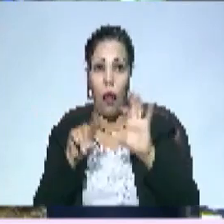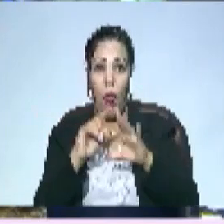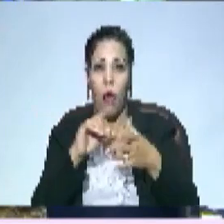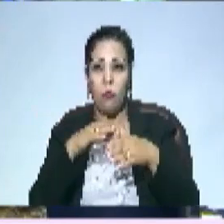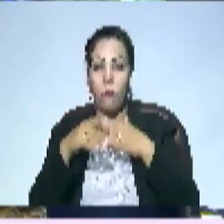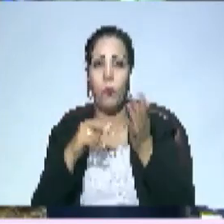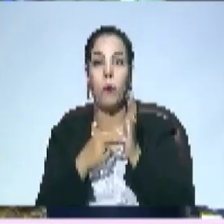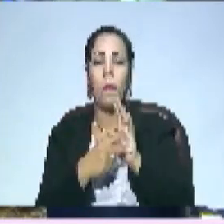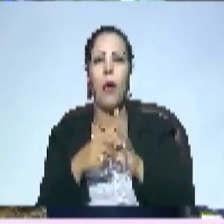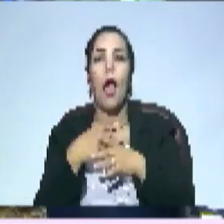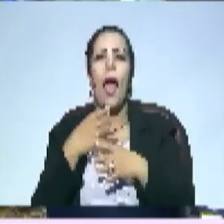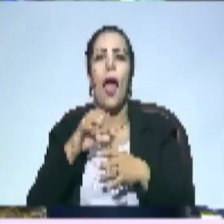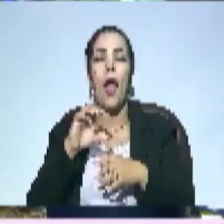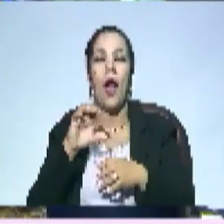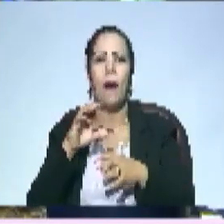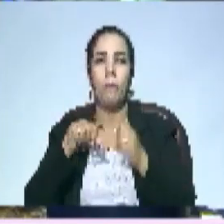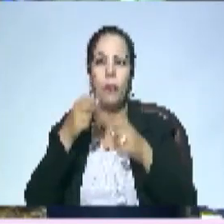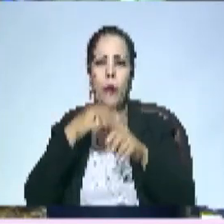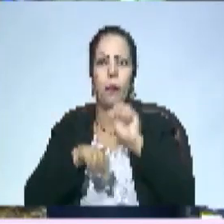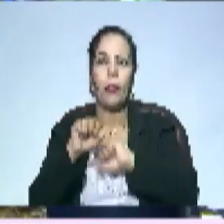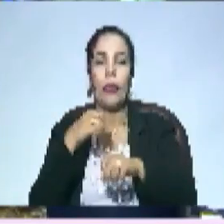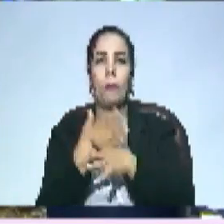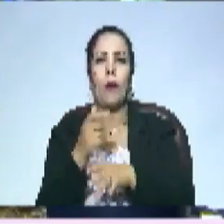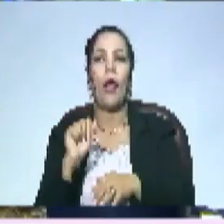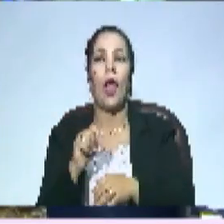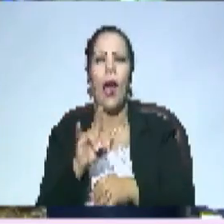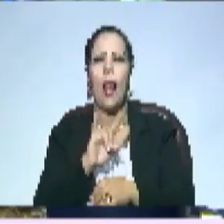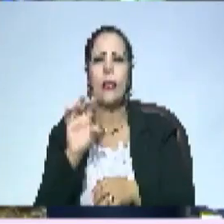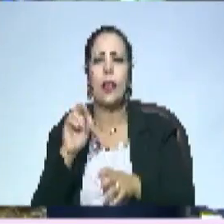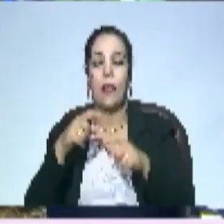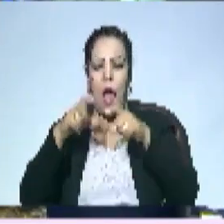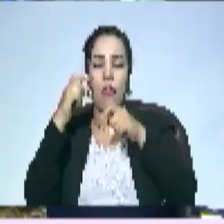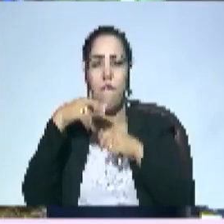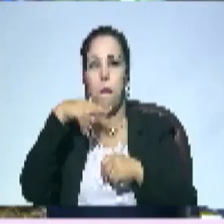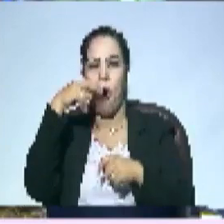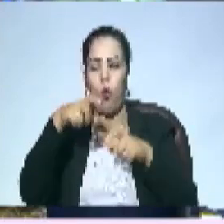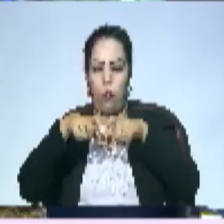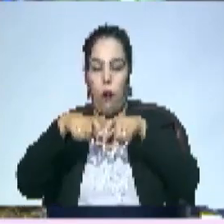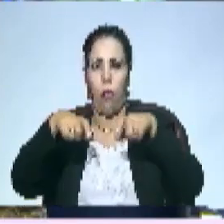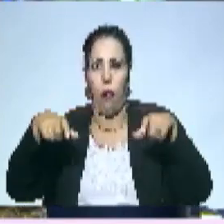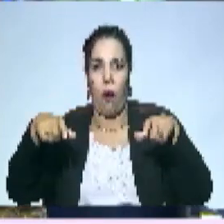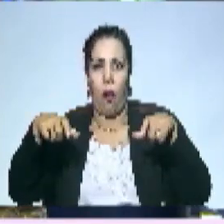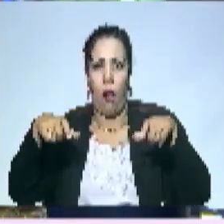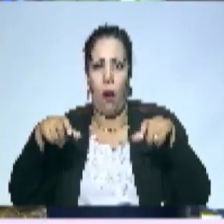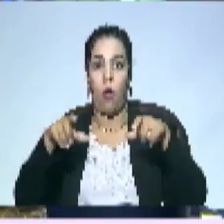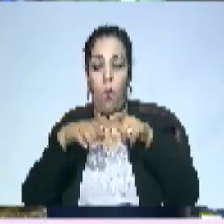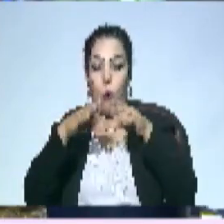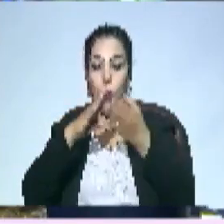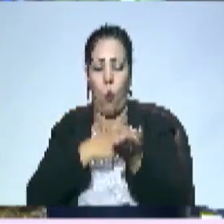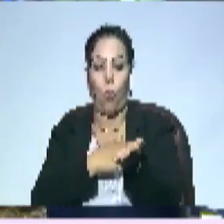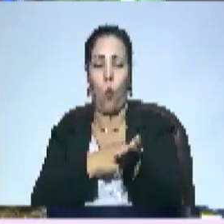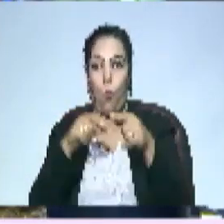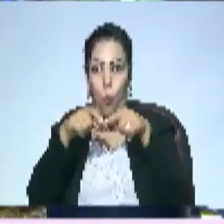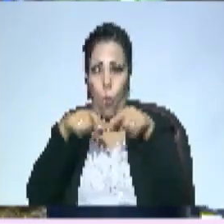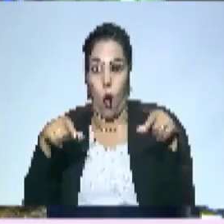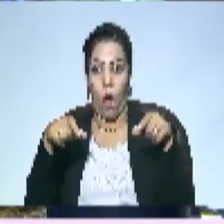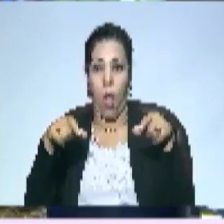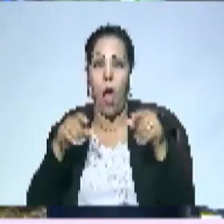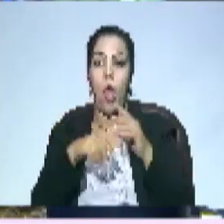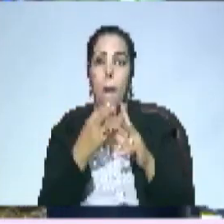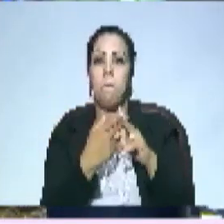بيعملوها بعجينة اللازانيا كمان، يعني بيسلق عجينة اللازانيا وبيلفها. عجينة اللازانيا بتبقى ورق مفروض،